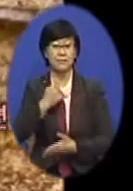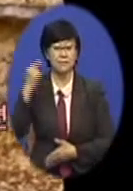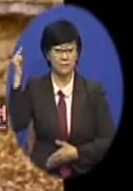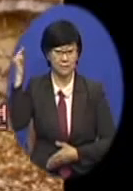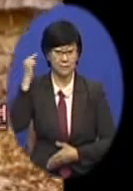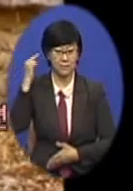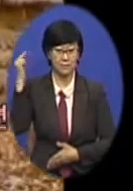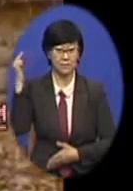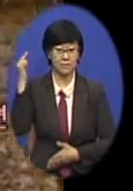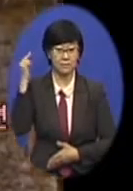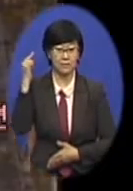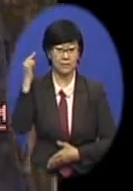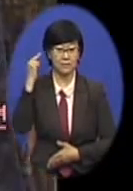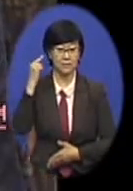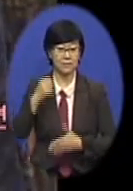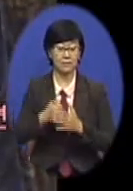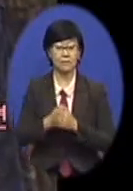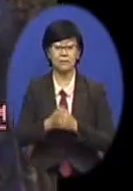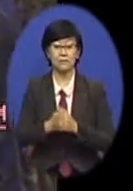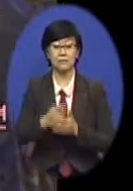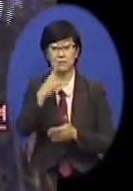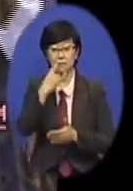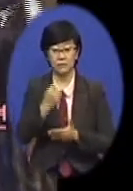그 목소리,